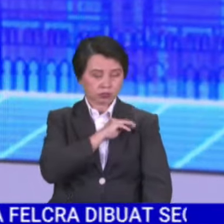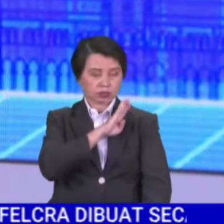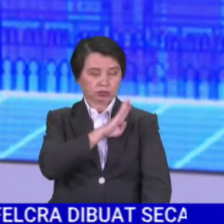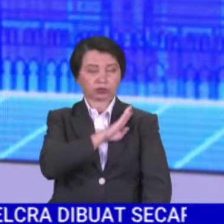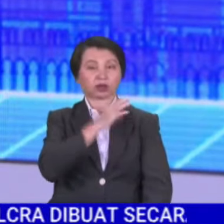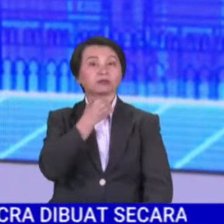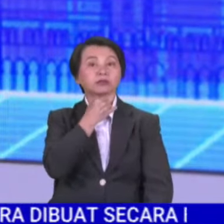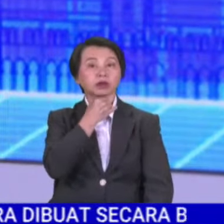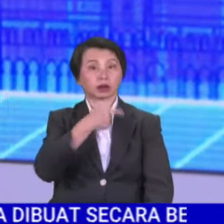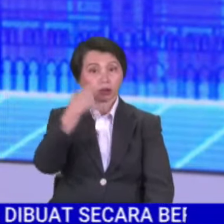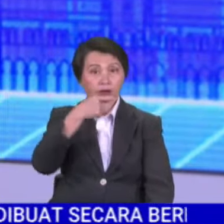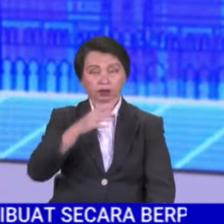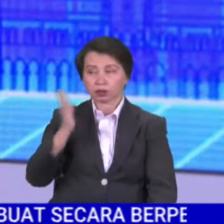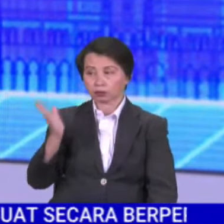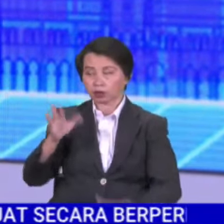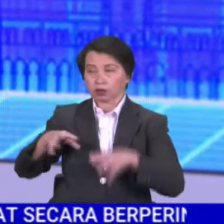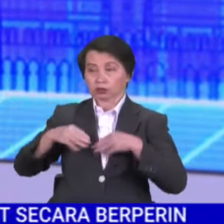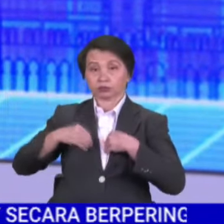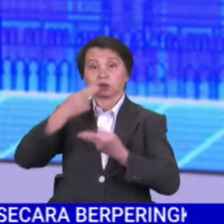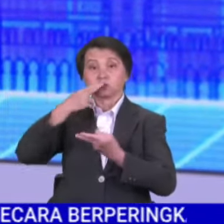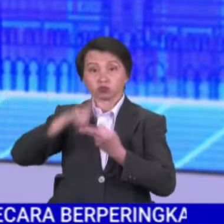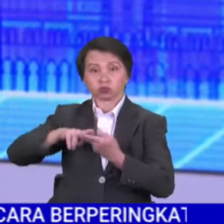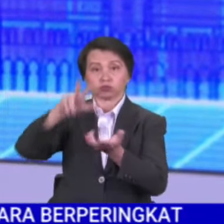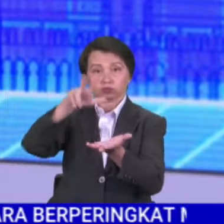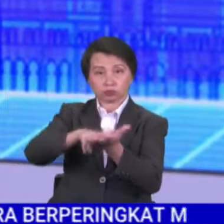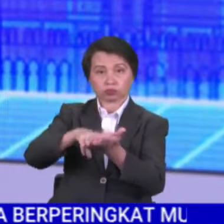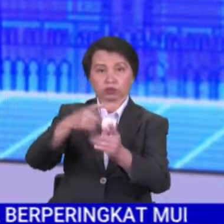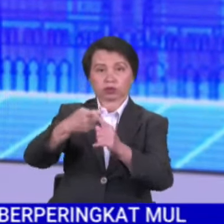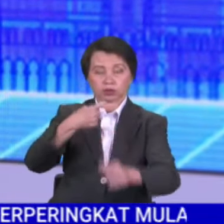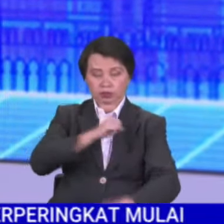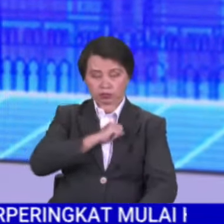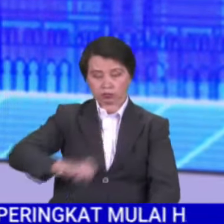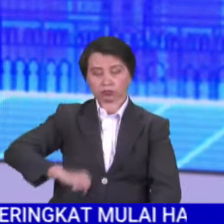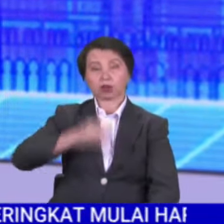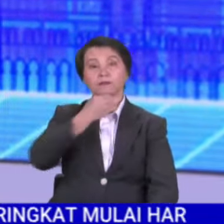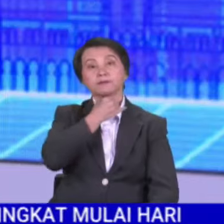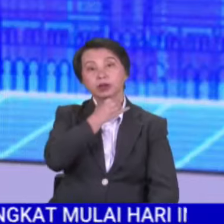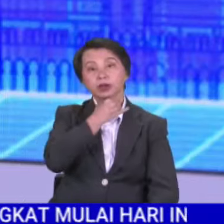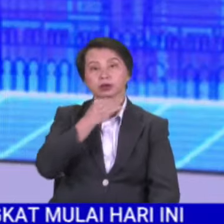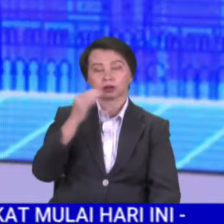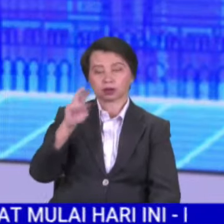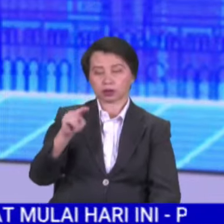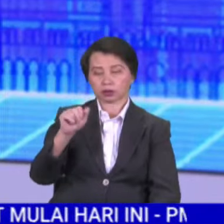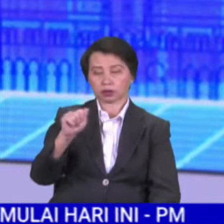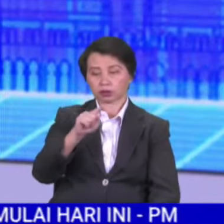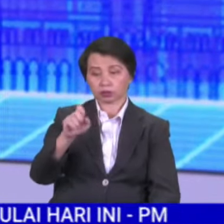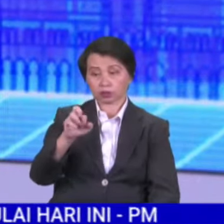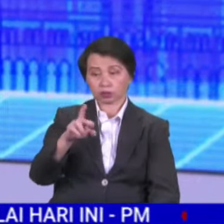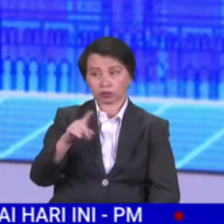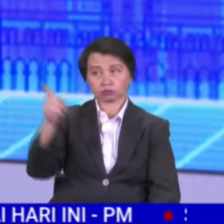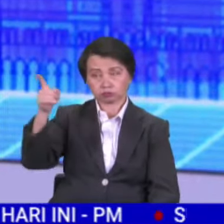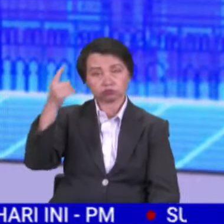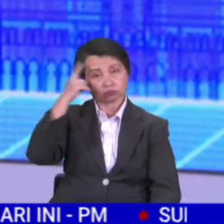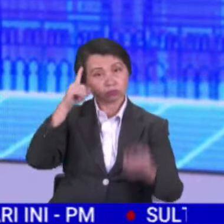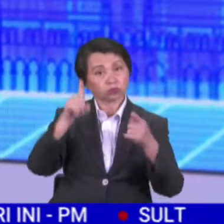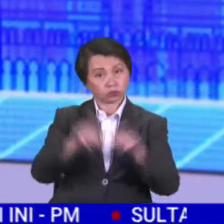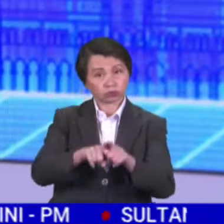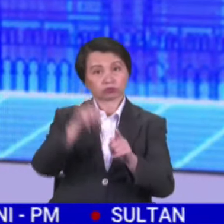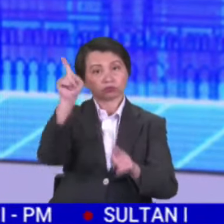Saarani Mohamad berkata beliau menerima wantikah pengisytiharan daripada Sultan Perak, Sultan Nazrin Shah yang memberi perkenan